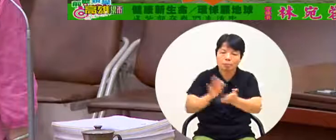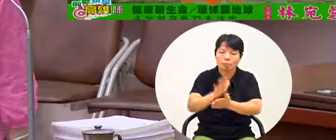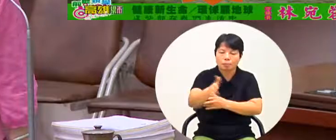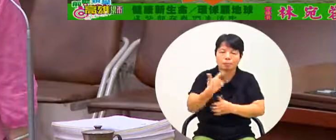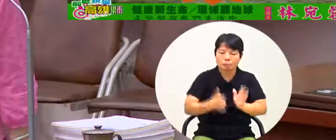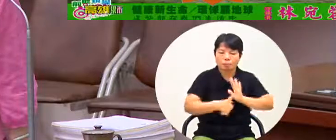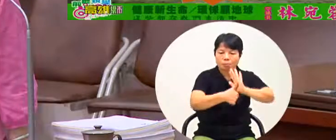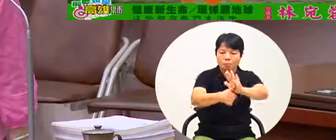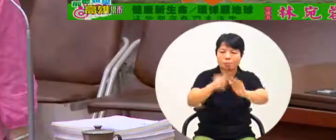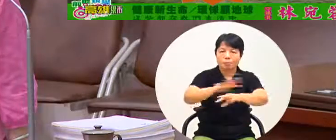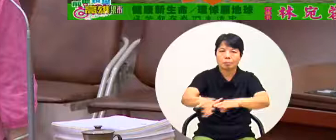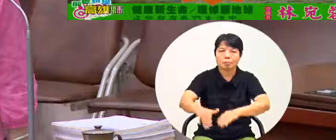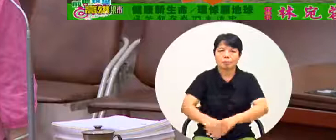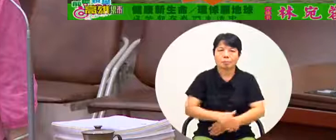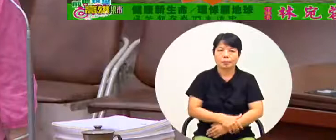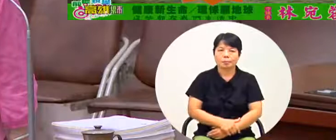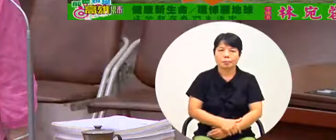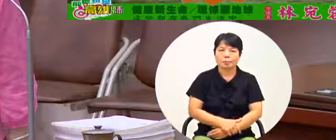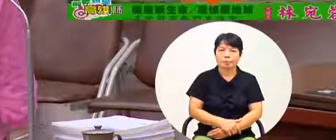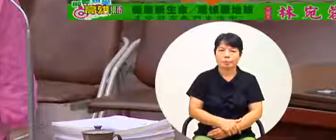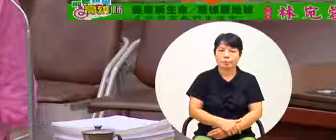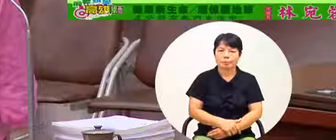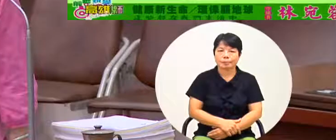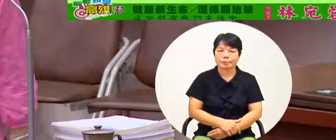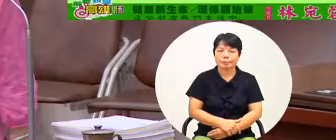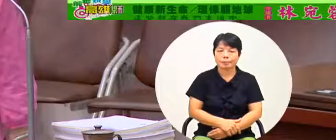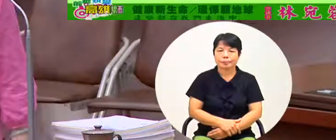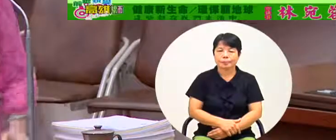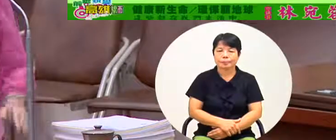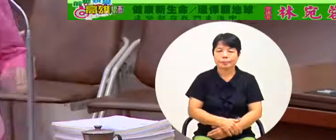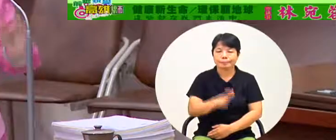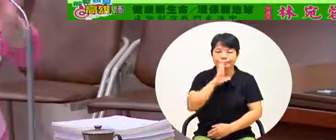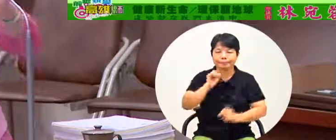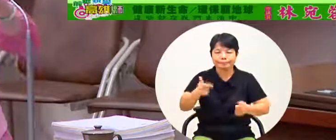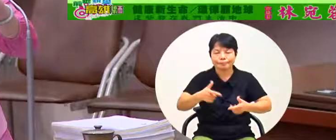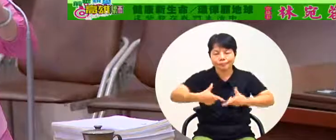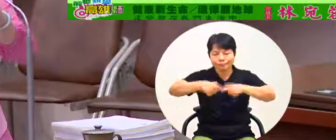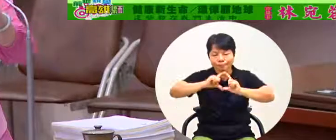是不是请回答？因为我今天进吼，